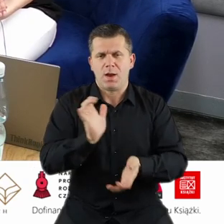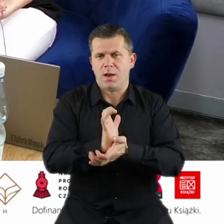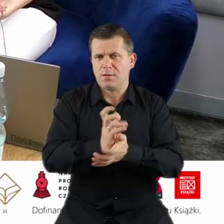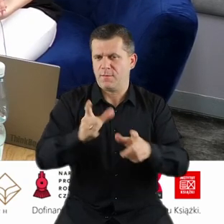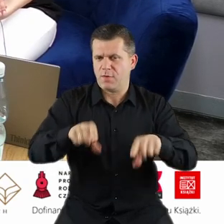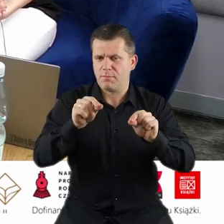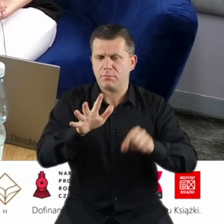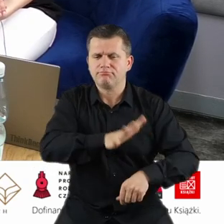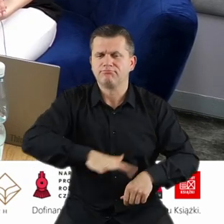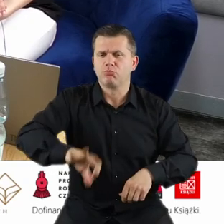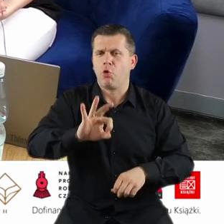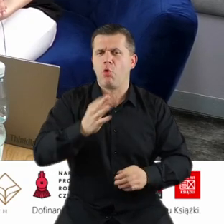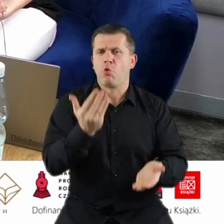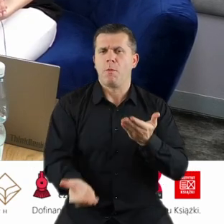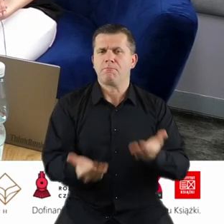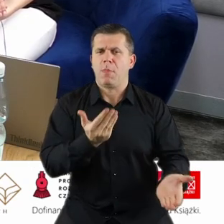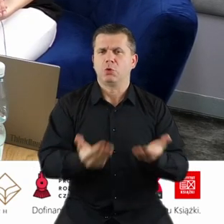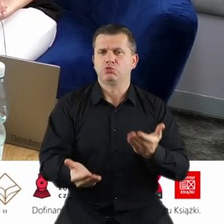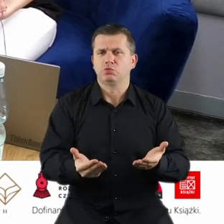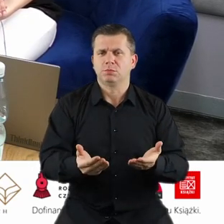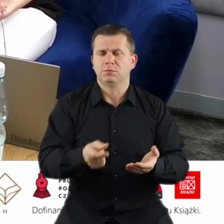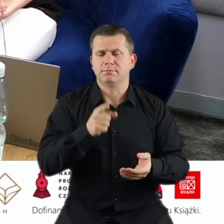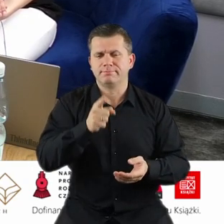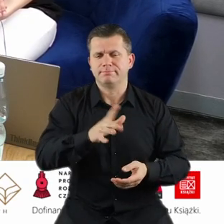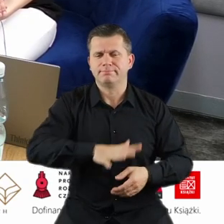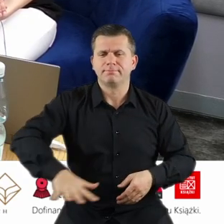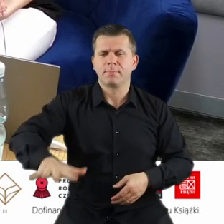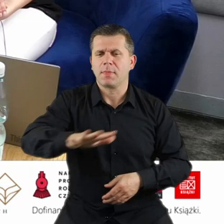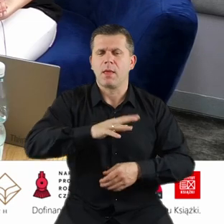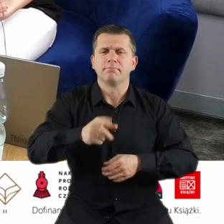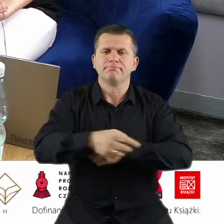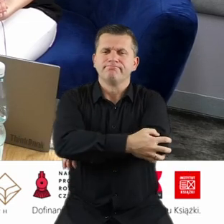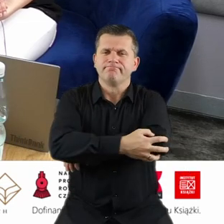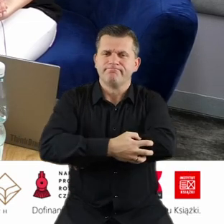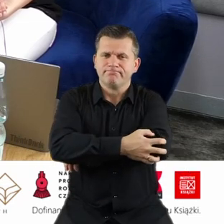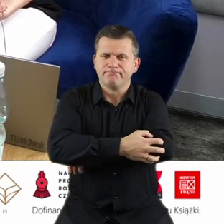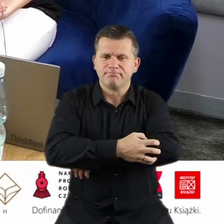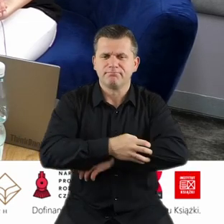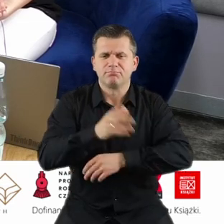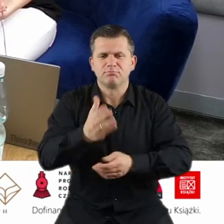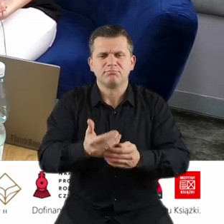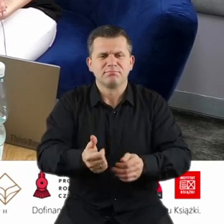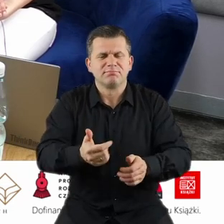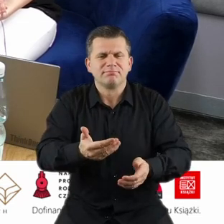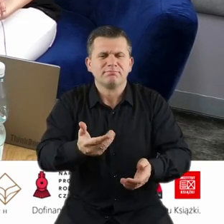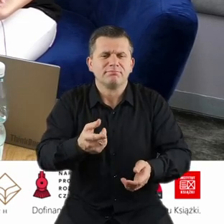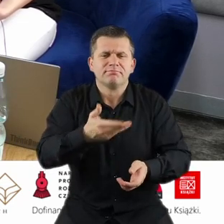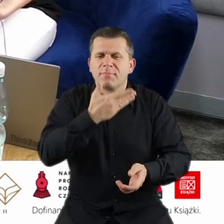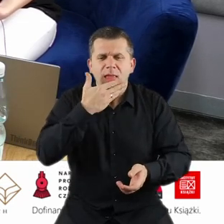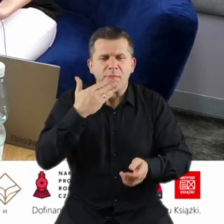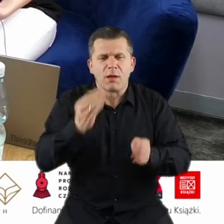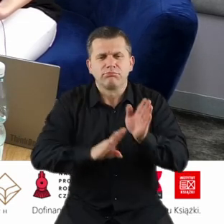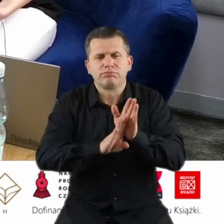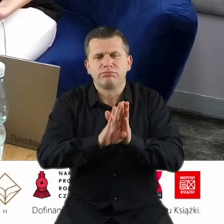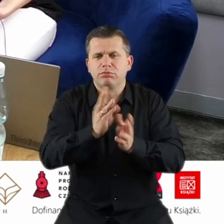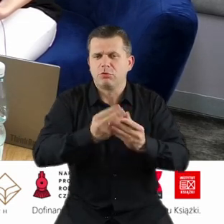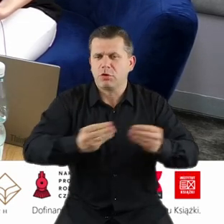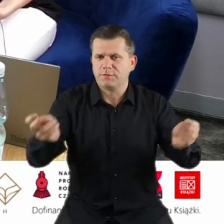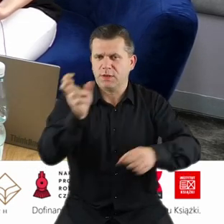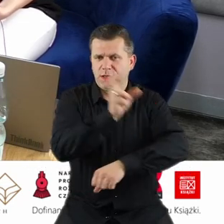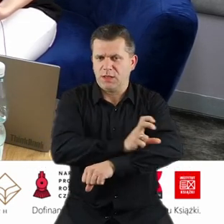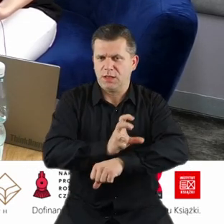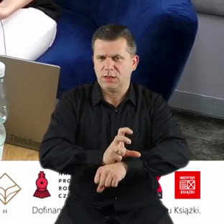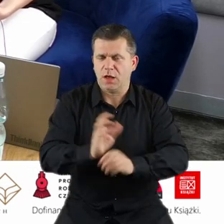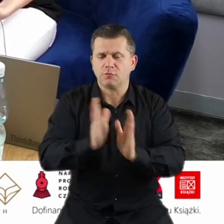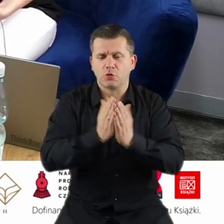Zbiór reportaży o Lubelszczyźnie, która została przedstawiona jako teren ubogi, zacofany, pozbawiony udogodnień technicznych.